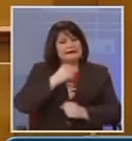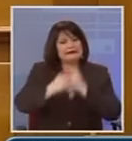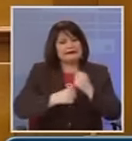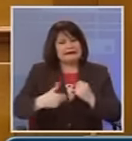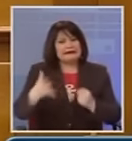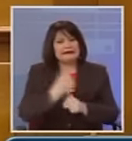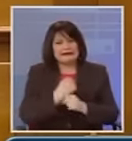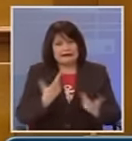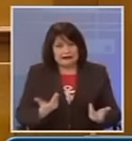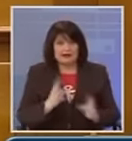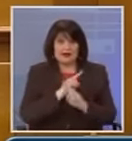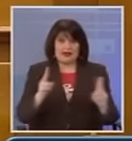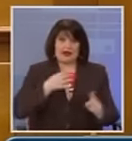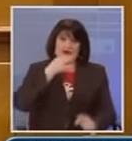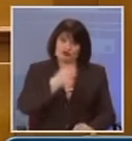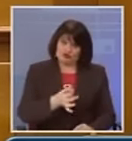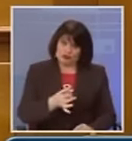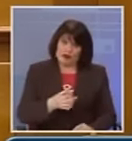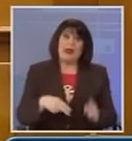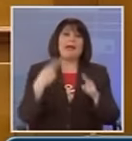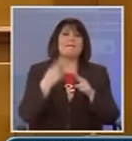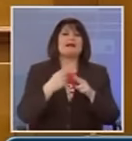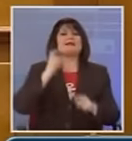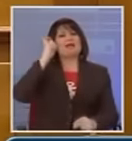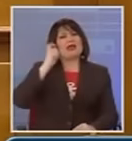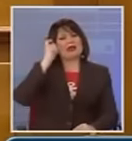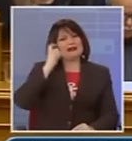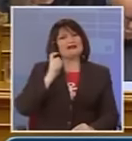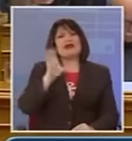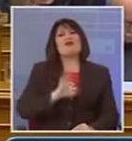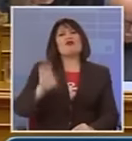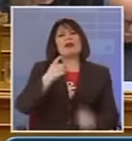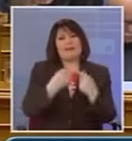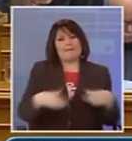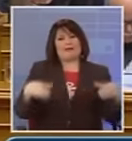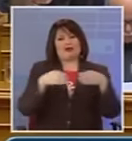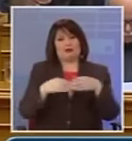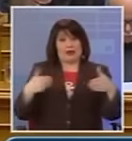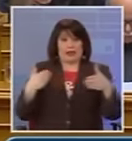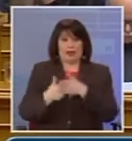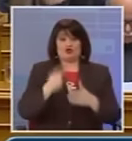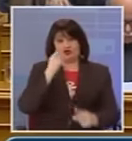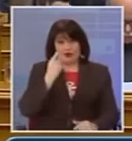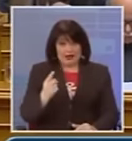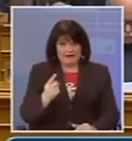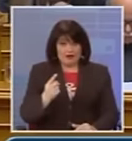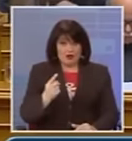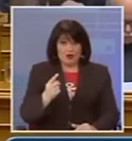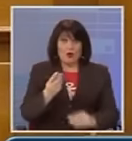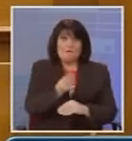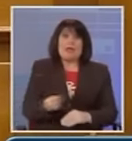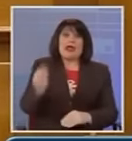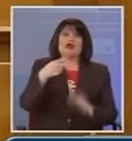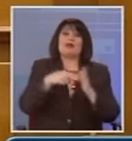σαφείς. Σύμφωνα με την επίσημη έκθεση της Ευρωπαϊκής Επιτροπής, μέχρι και τον Νοέμβριο, το πλεόνασμα για το